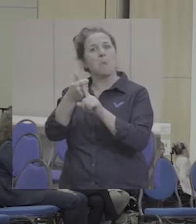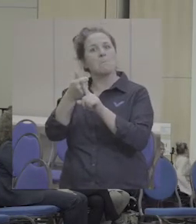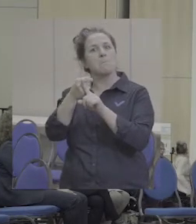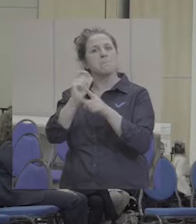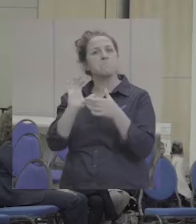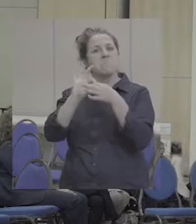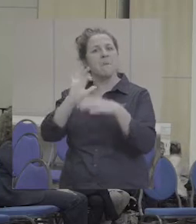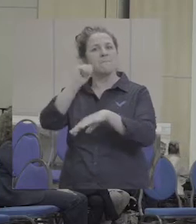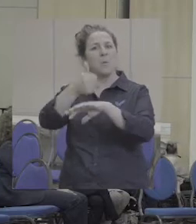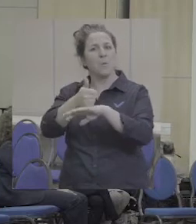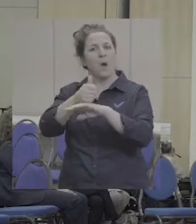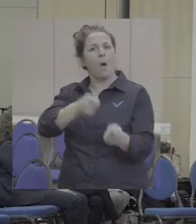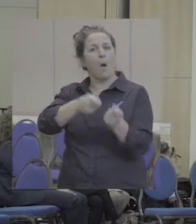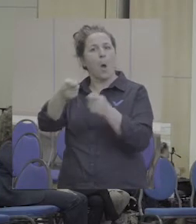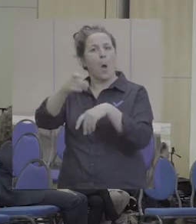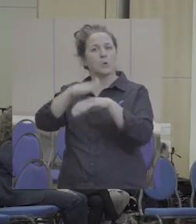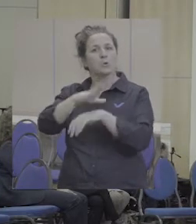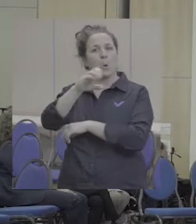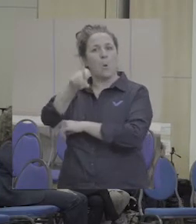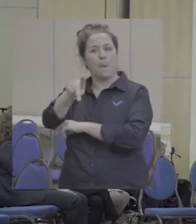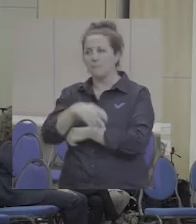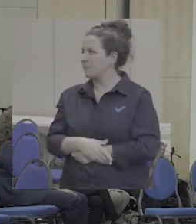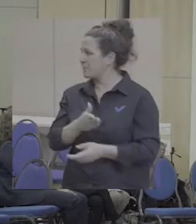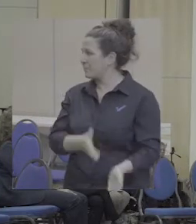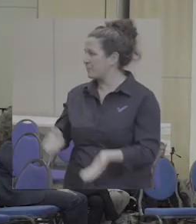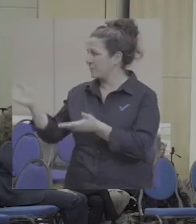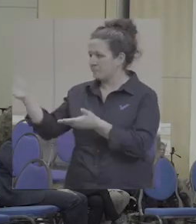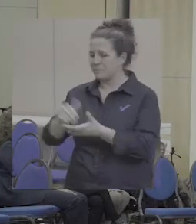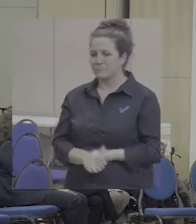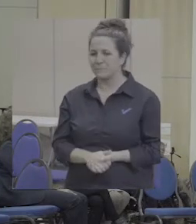Donc, M. Otis, la parole est à vous.